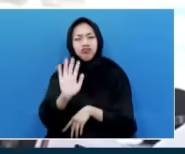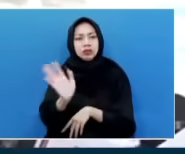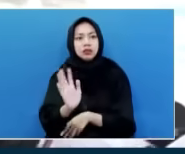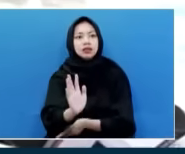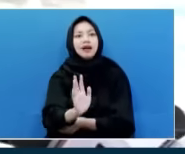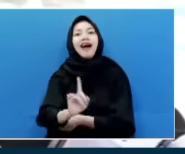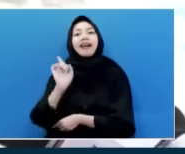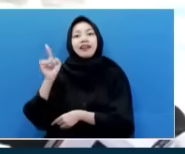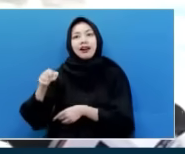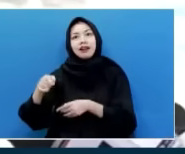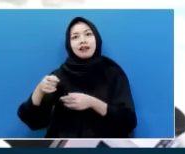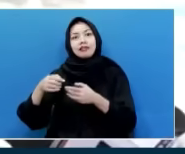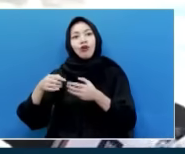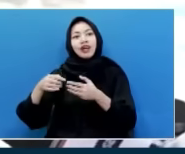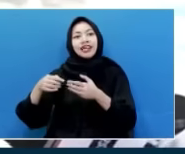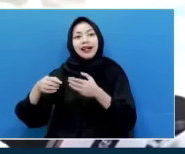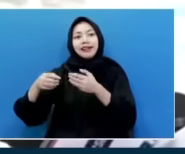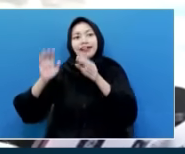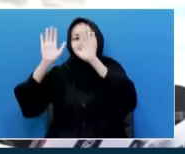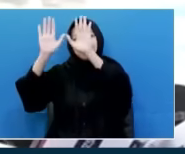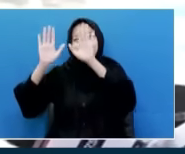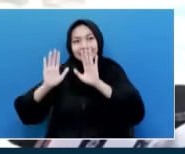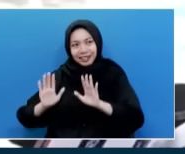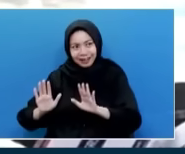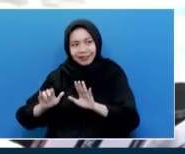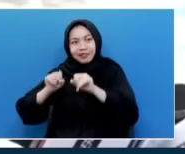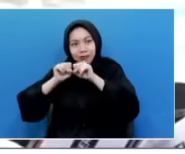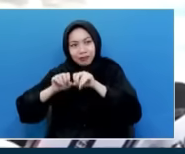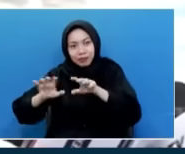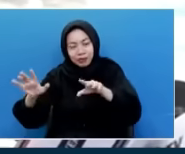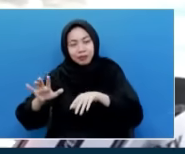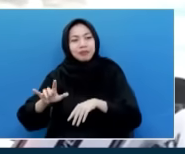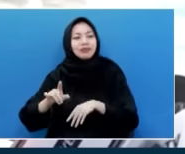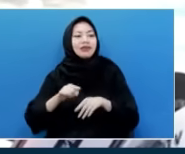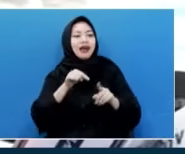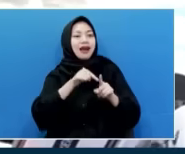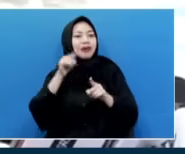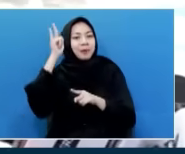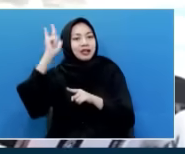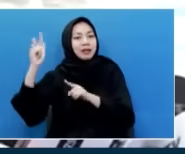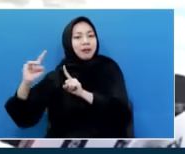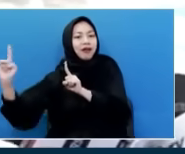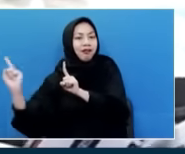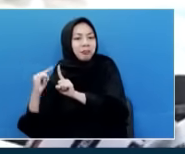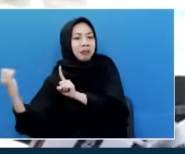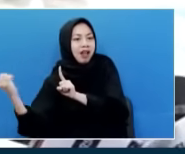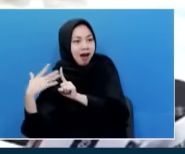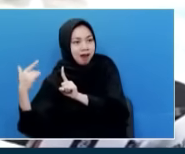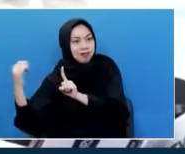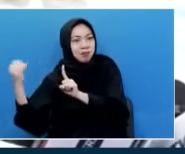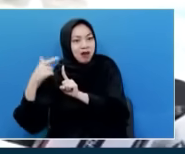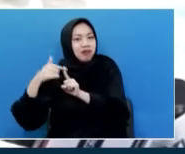sebuah media yang seolah-olah mendapatkan informasi dari internal PDI Perjuangan dan